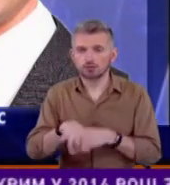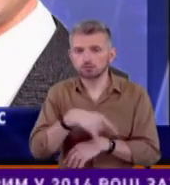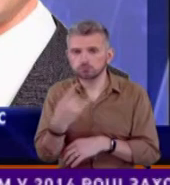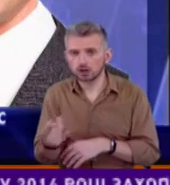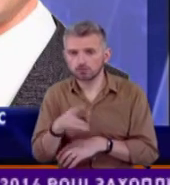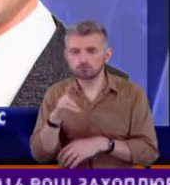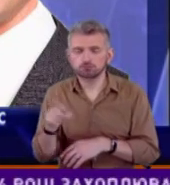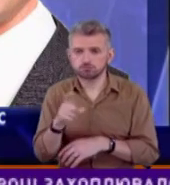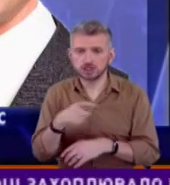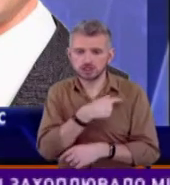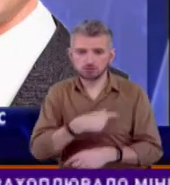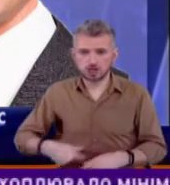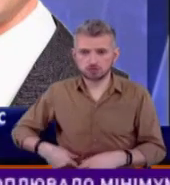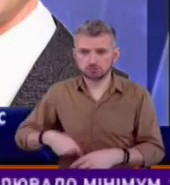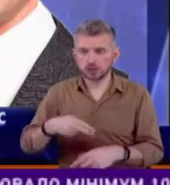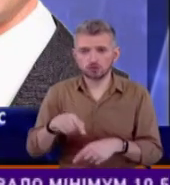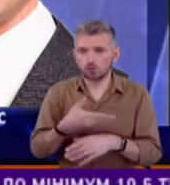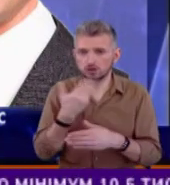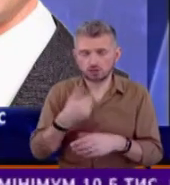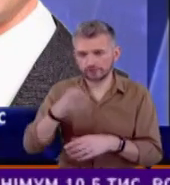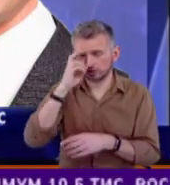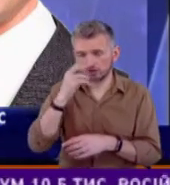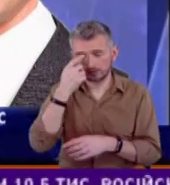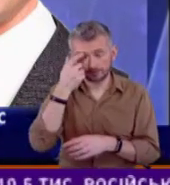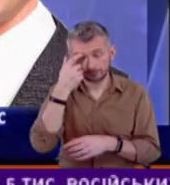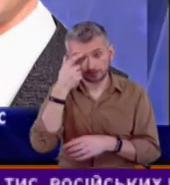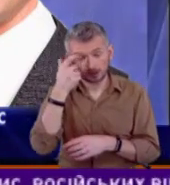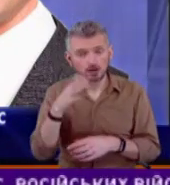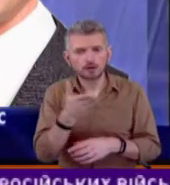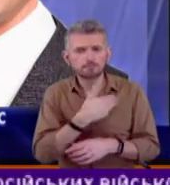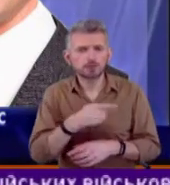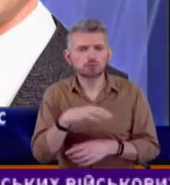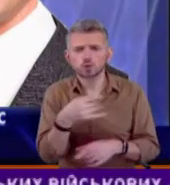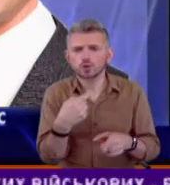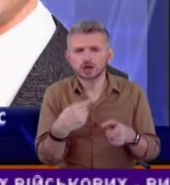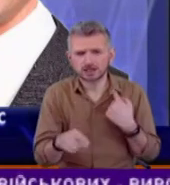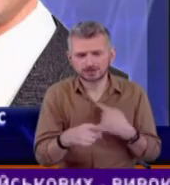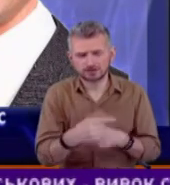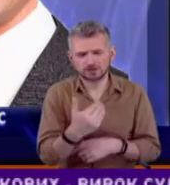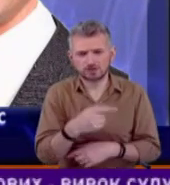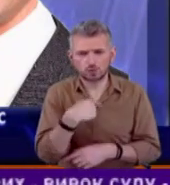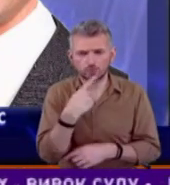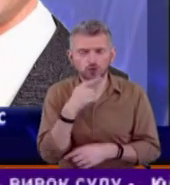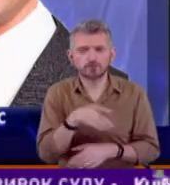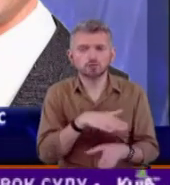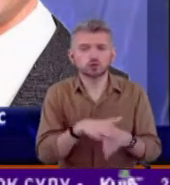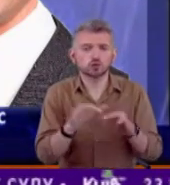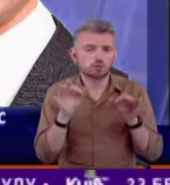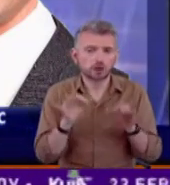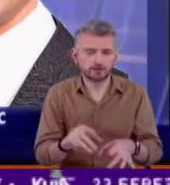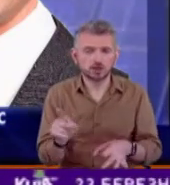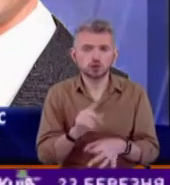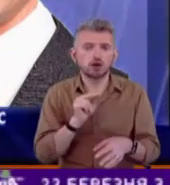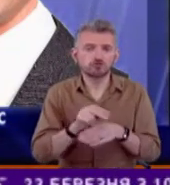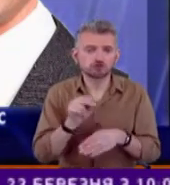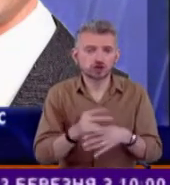ременя безпеки? Бо цього немає сьогодні в державі. Ми про різні речі з вами говоримо. Ви абсолютно праві, що